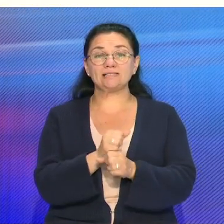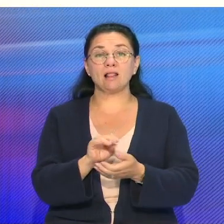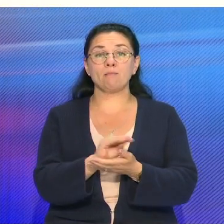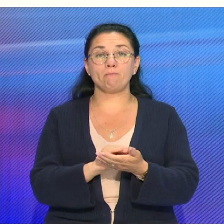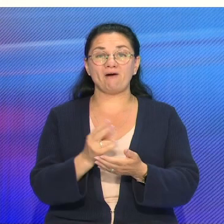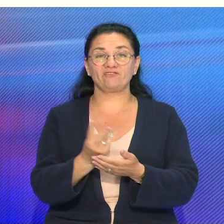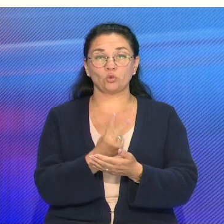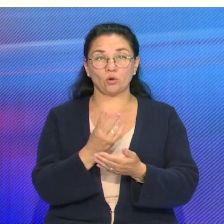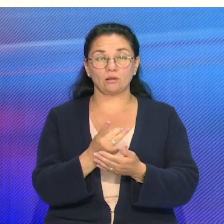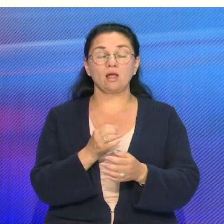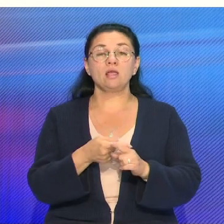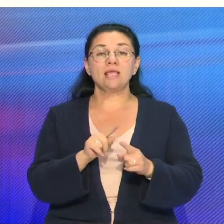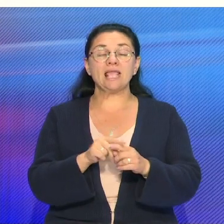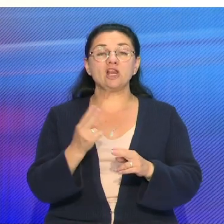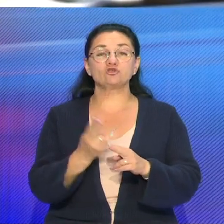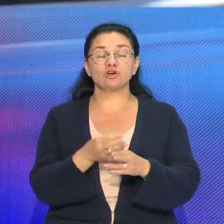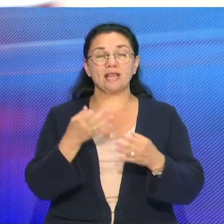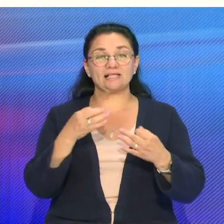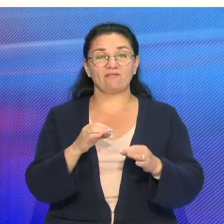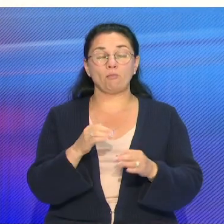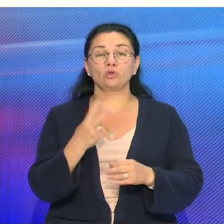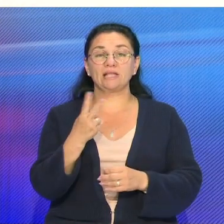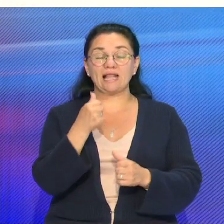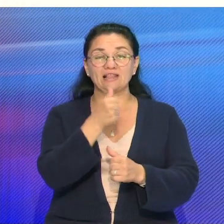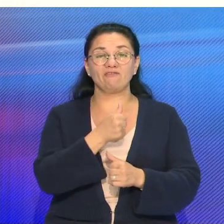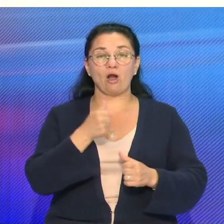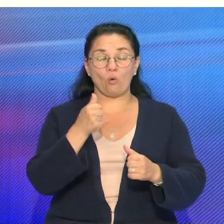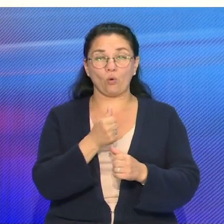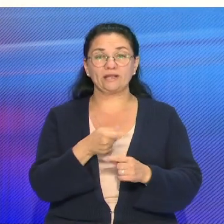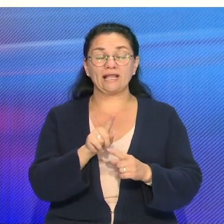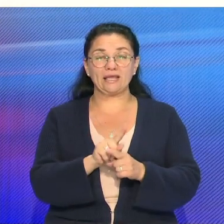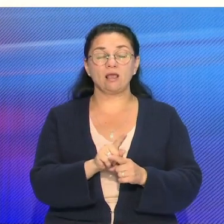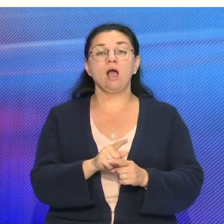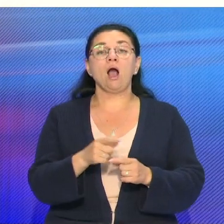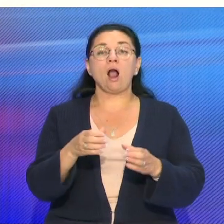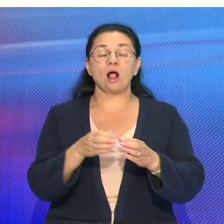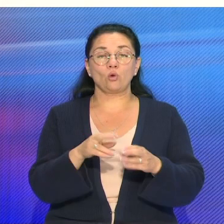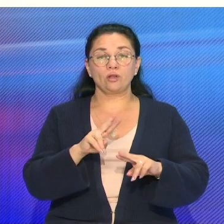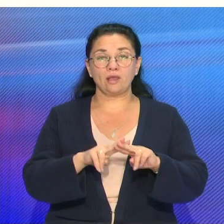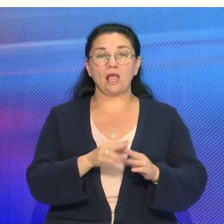назначено наказание в виде лишения свободы на срок 2 года с отбыванием его в исправительной колонии в